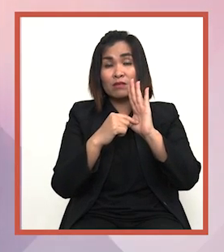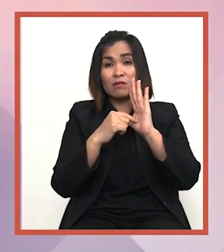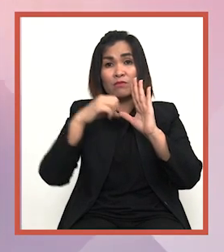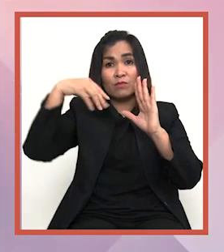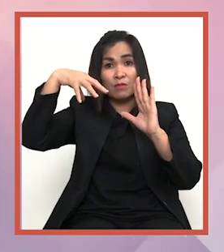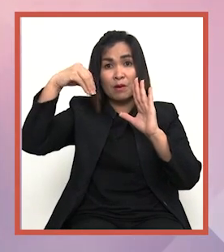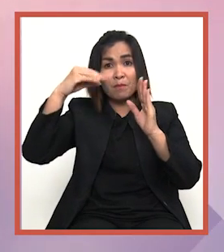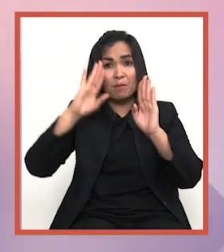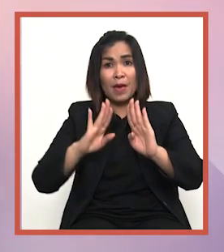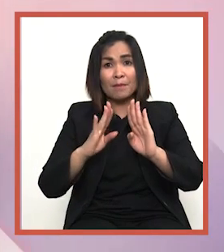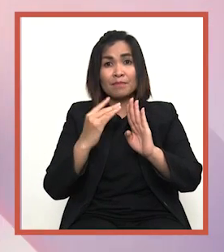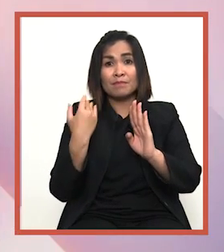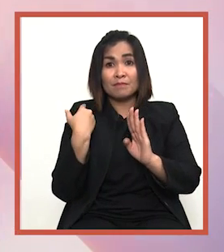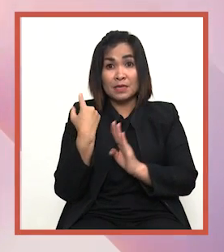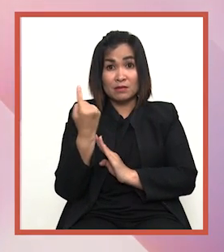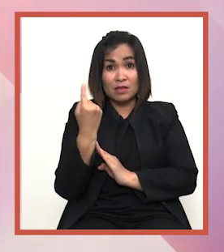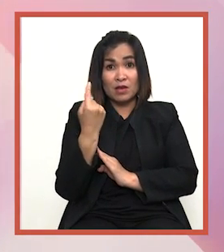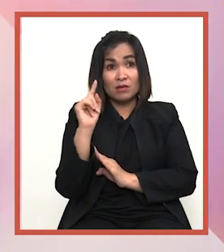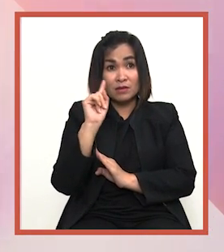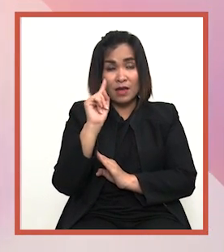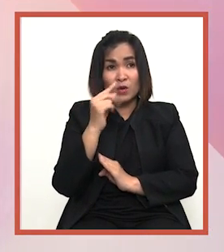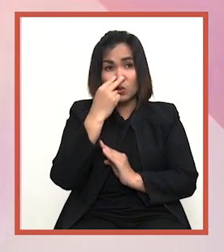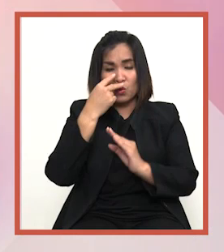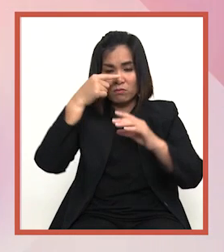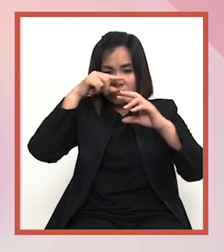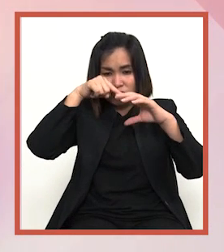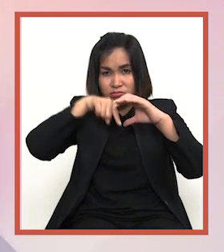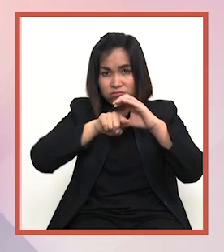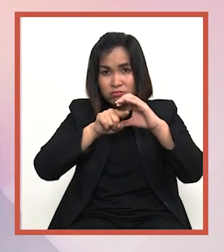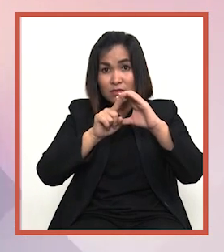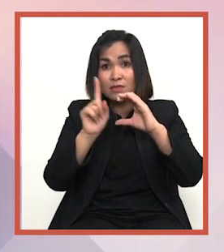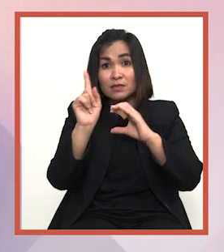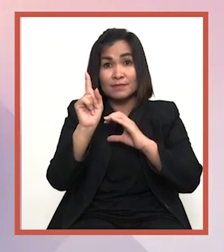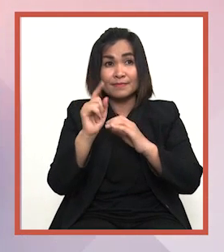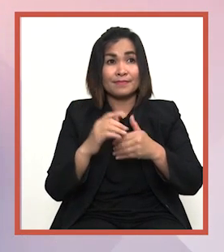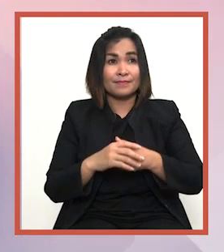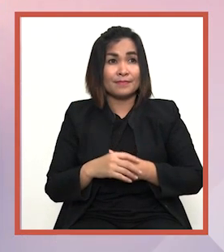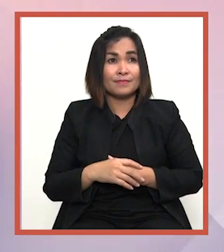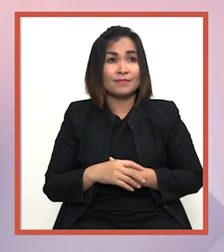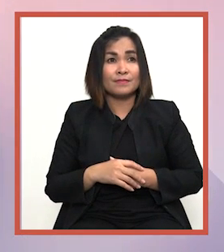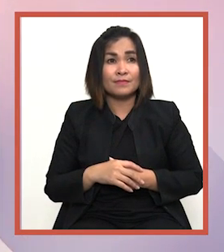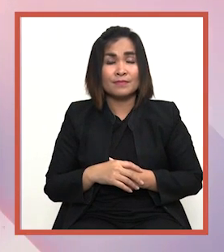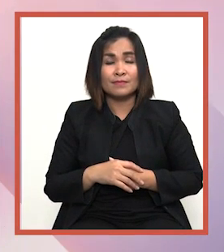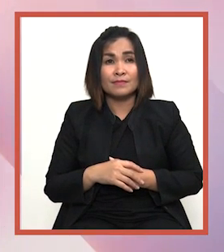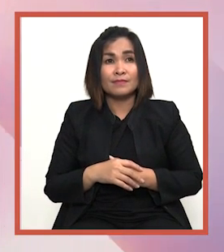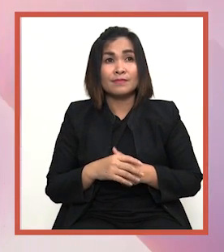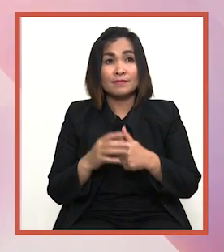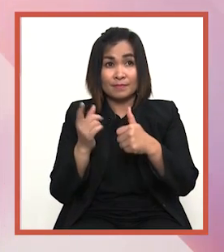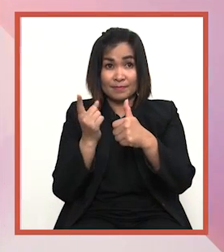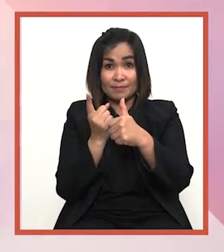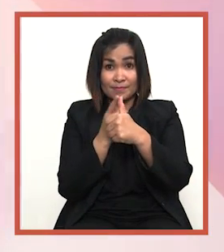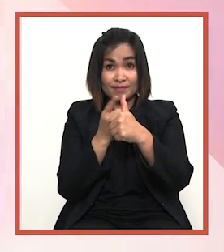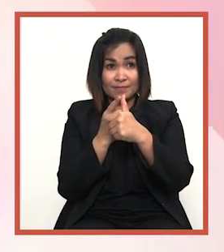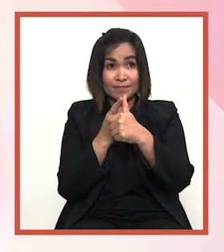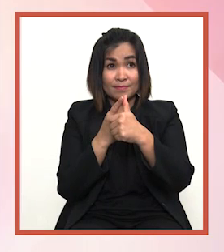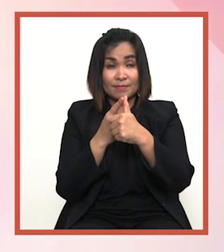นะครับเรามาดูโครงสร้างสัญลักษณ์ภายในกันนะครับนะรูปแรกนะครับนะ